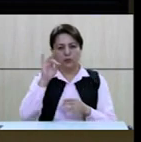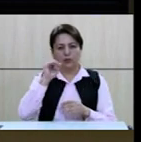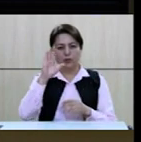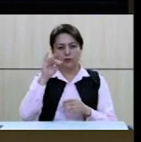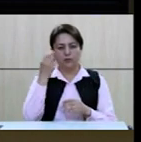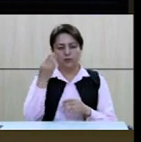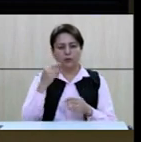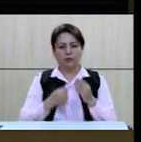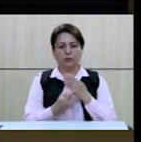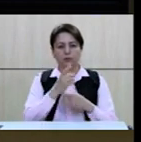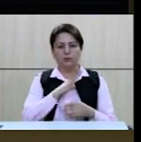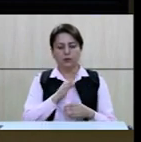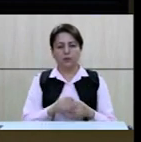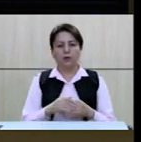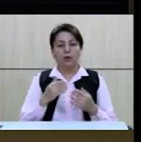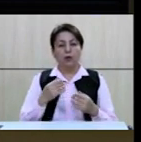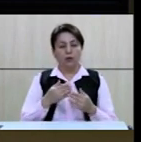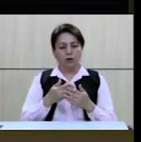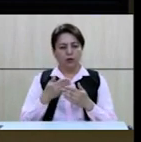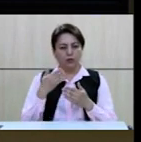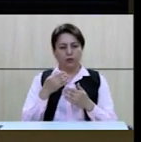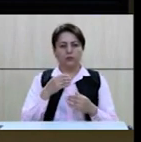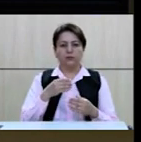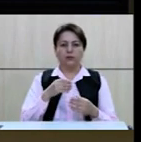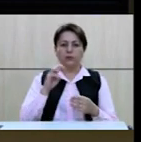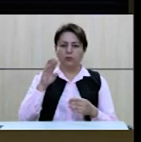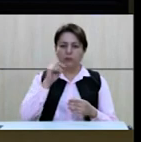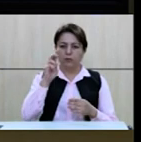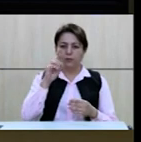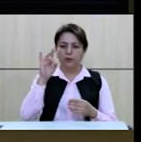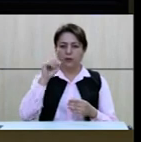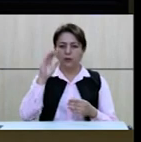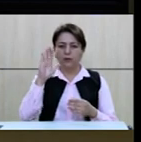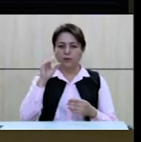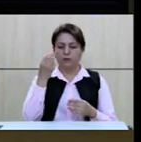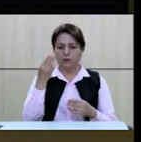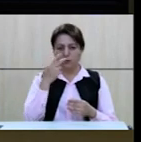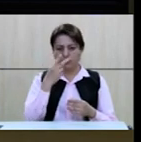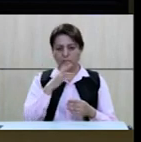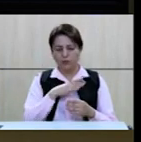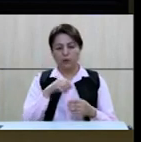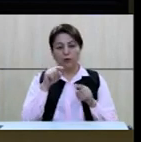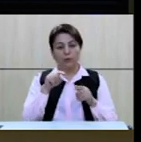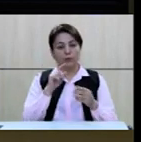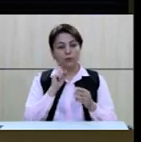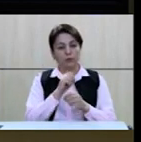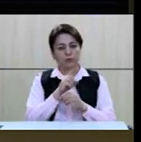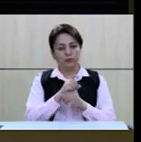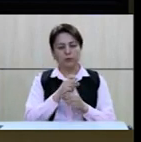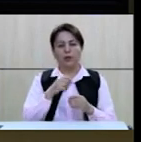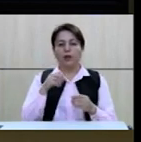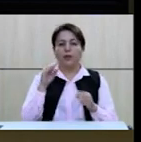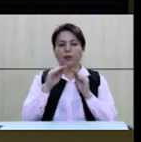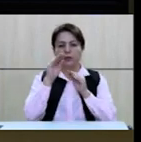bo'lgan. Demak, boya biz siz bilan tub ravishlarni ko'rgan edik. Endi bu topshirig'imizda